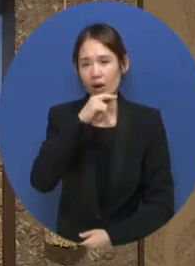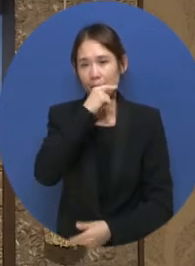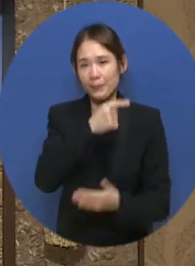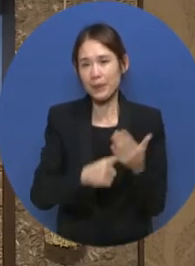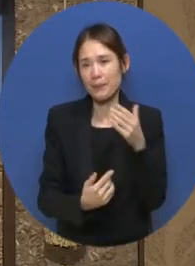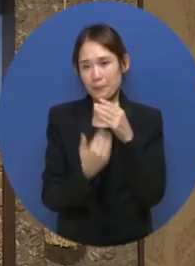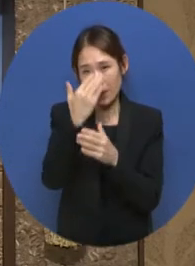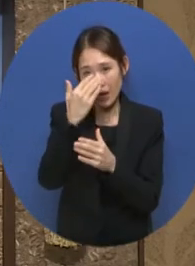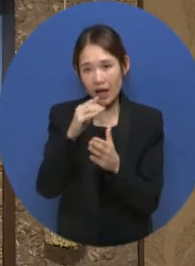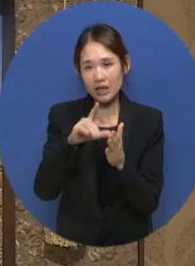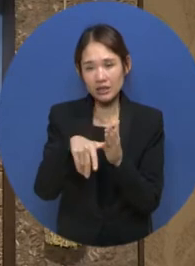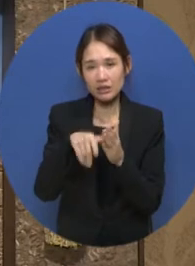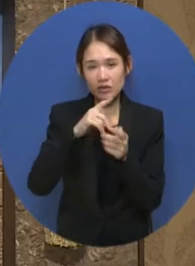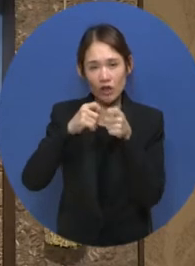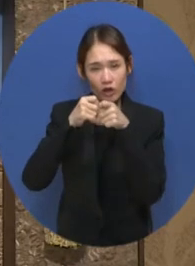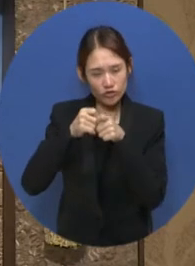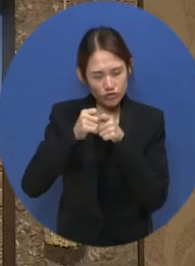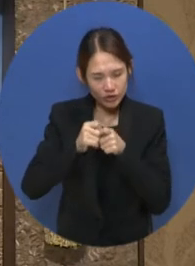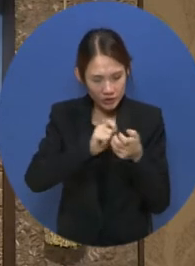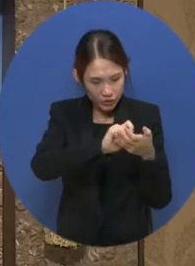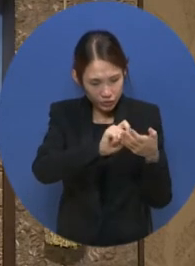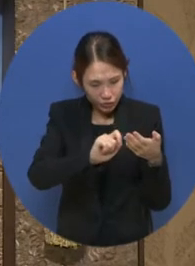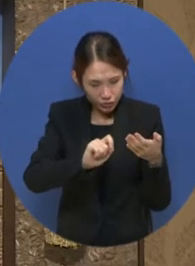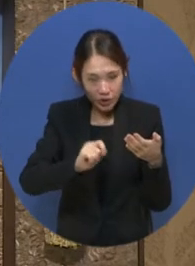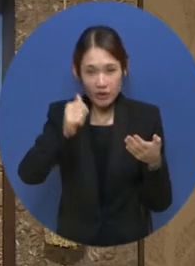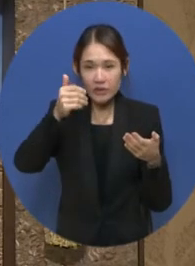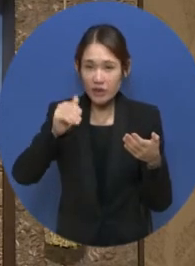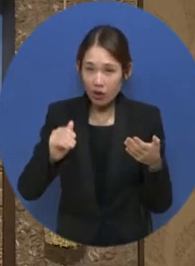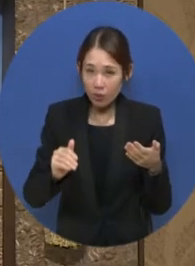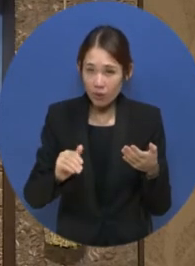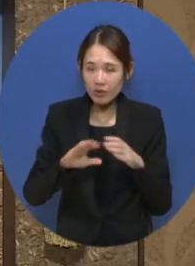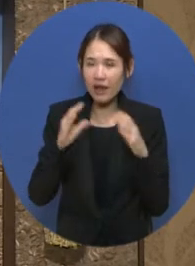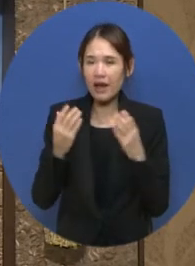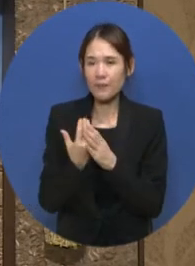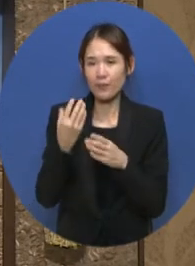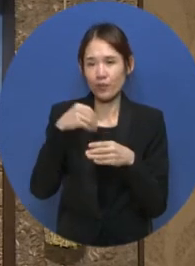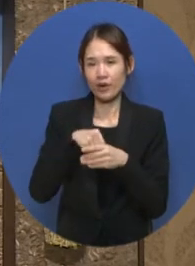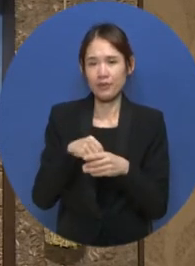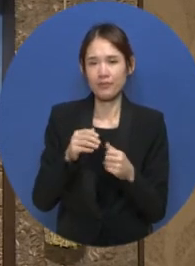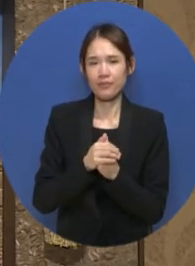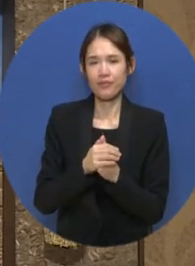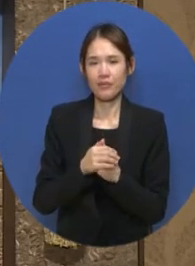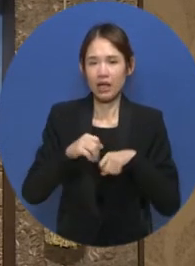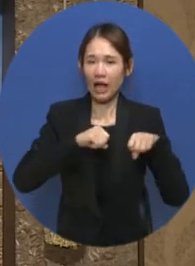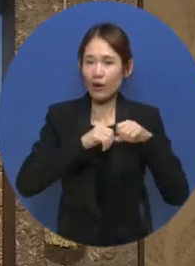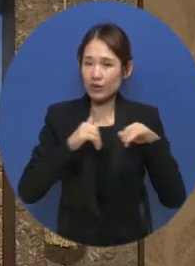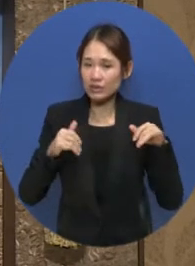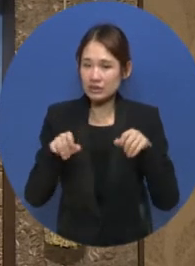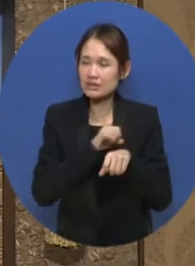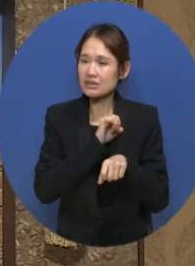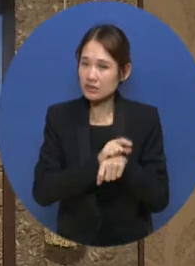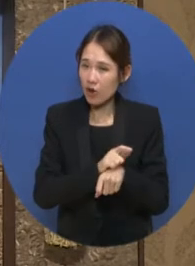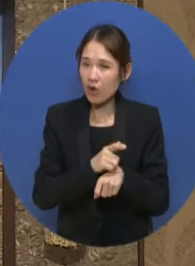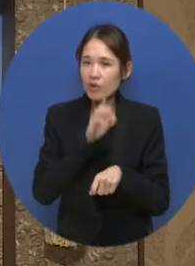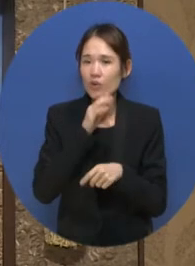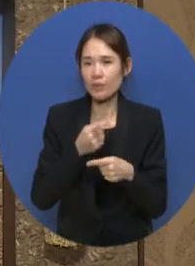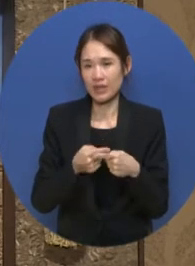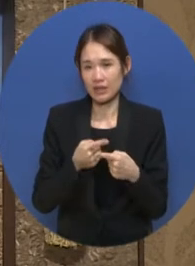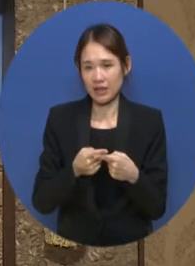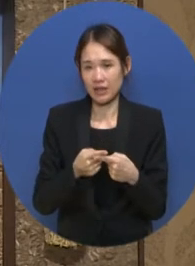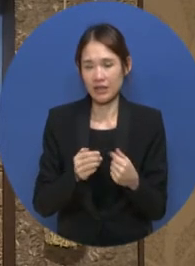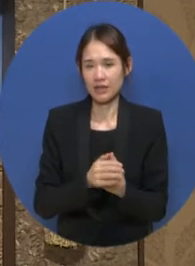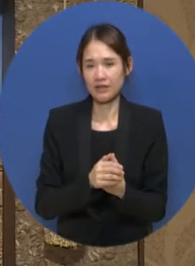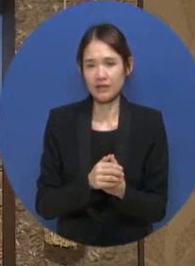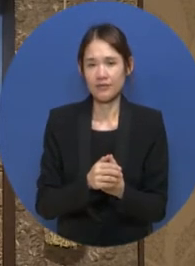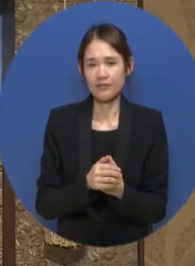발생했을 때 아주 구체적인 진수 적 내용들이다 이제 포함이 되어 있습니다 4 행위자의 특성에 c 마찬가지로 그렇게 되어